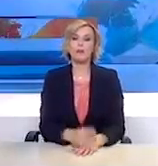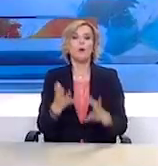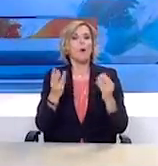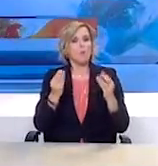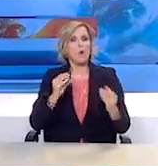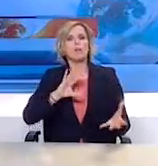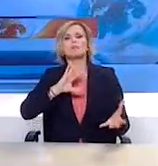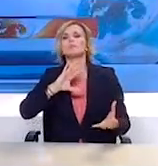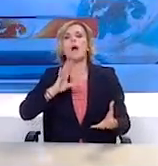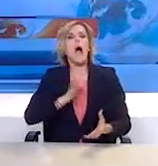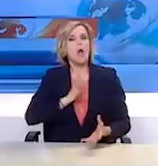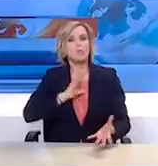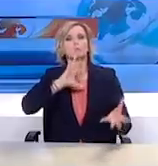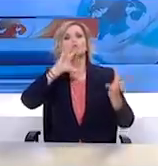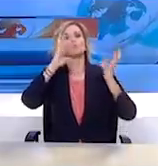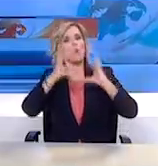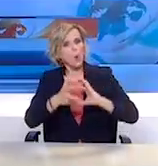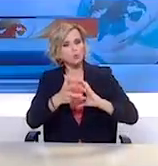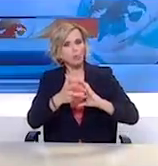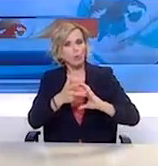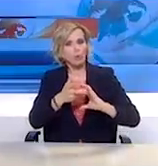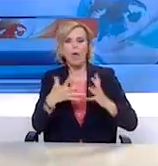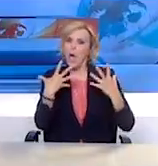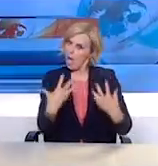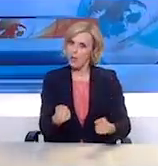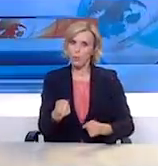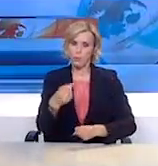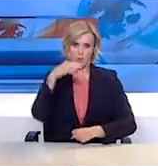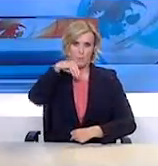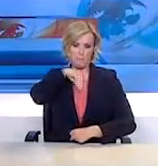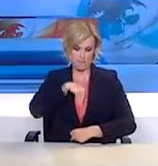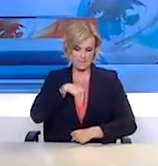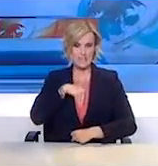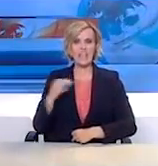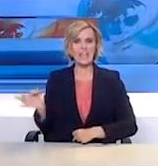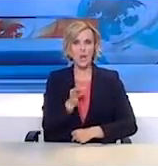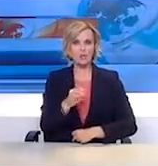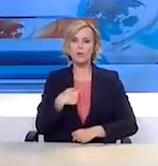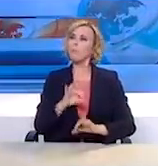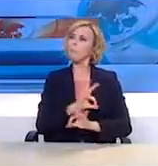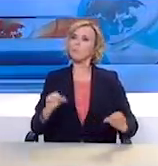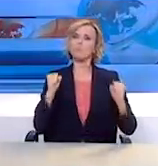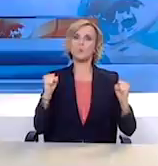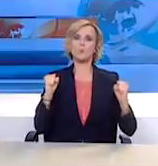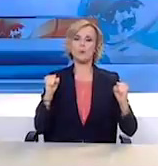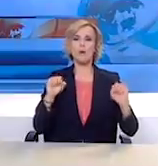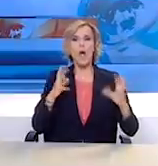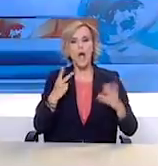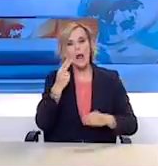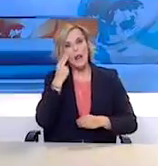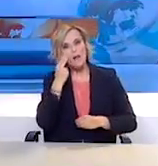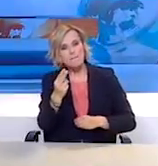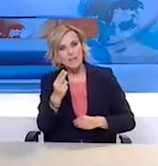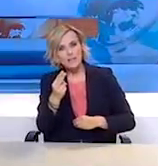νέο κορονοϊό χωρίς συμπτώματα. Κάποιοι φαίνεται ότι παρέμειναν ασυμπτωματικοί σε όλη τη διάρκεια της νόσησής τους. Ωστόσο, εμφάνιζαν